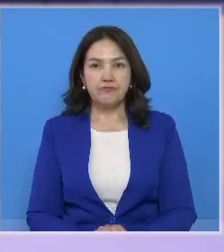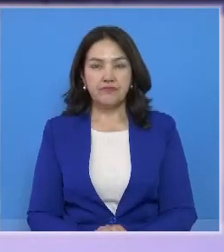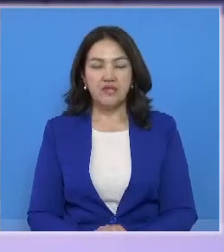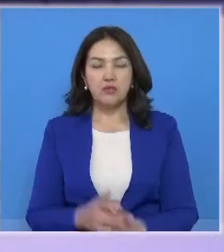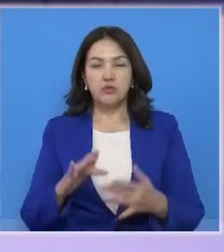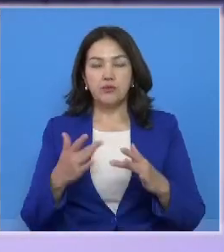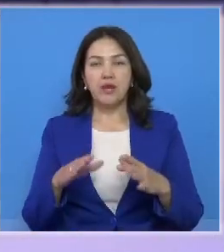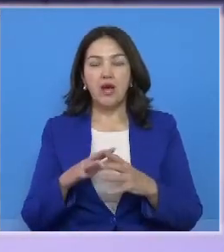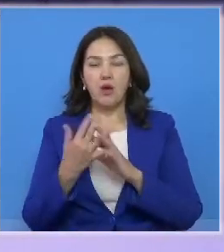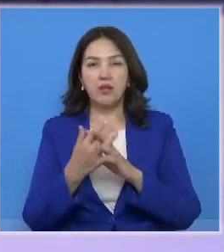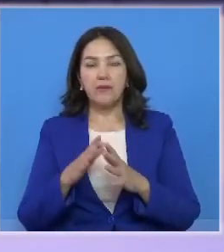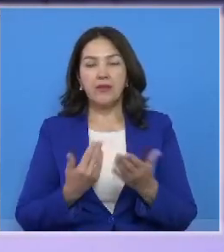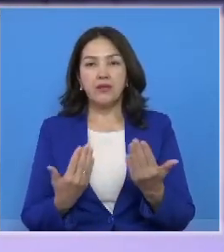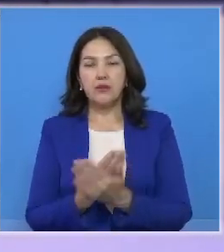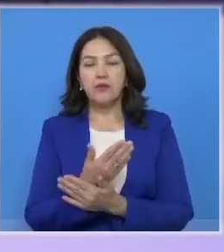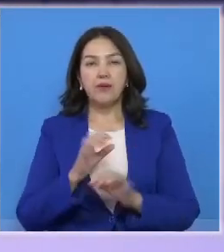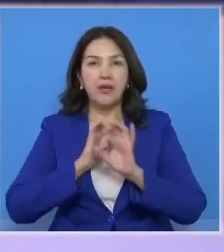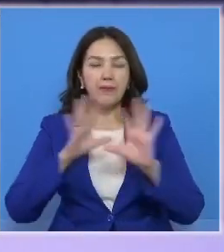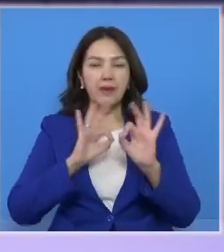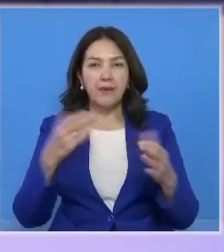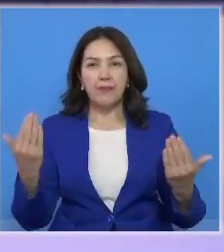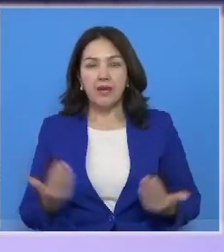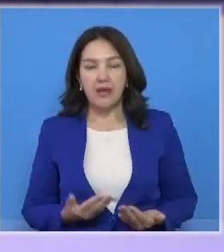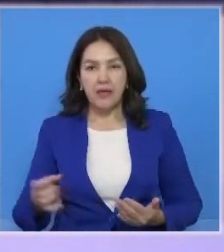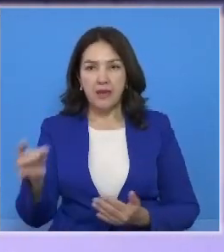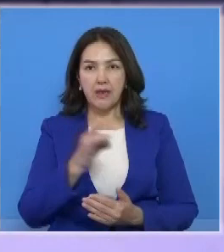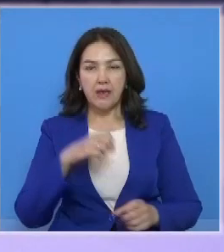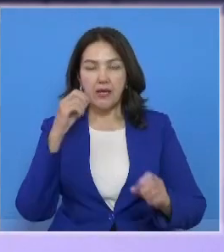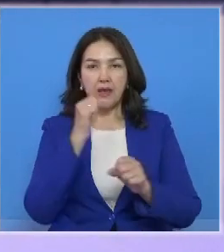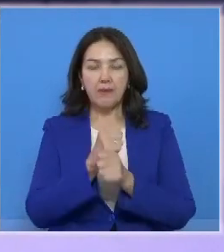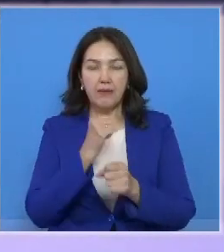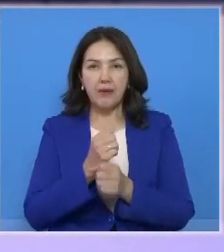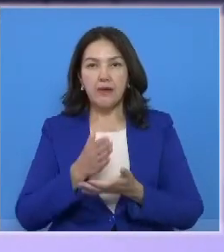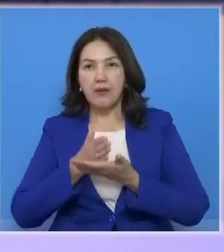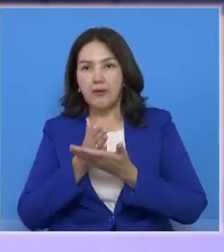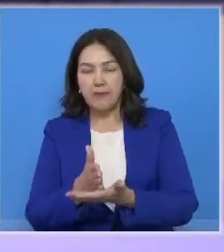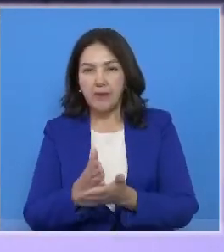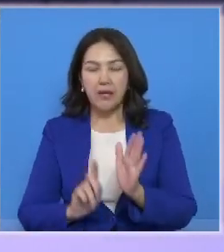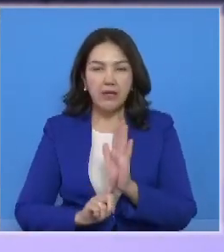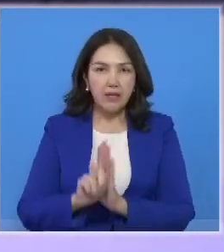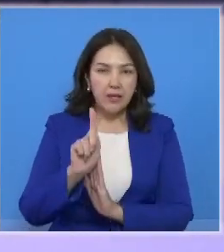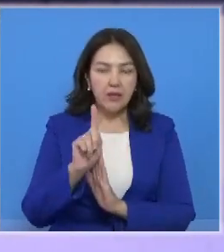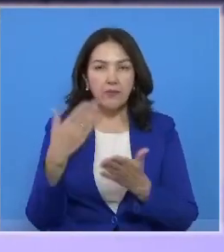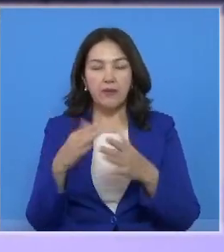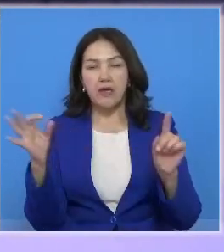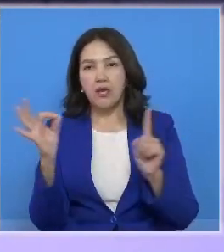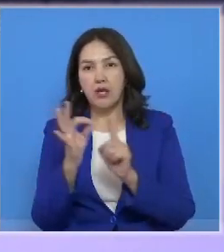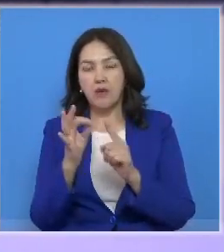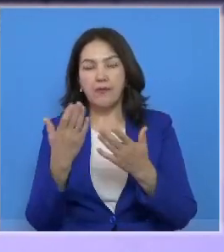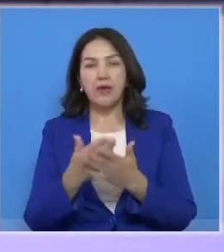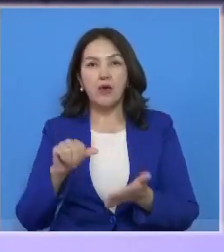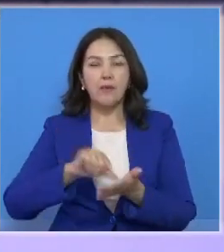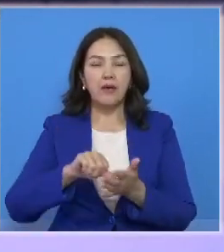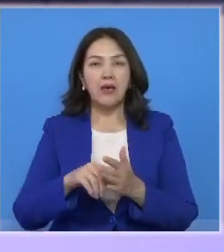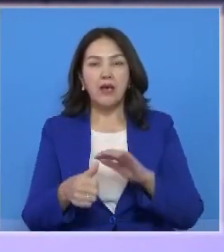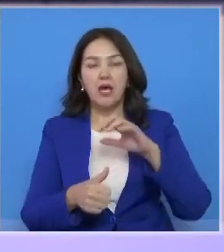Суть проекта «Аула Маната» снова разъясняется жителям районов. Работа в данном направлении уже начата. С этой целью накануне при участии